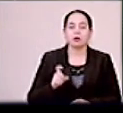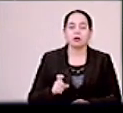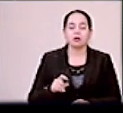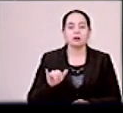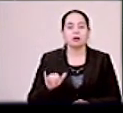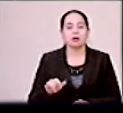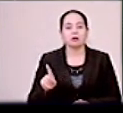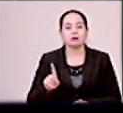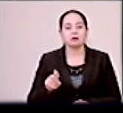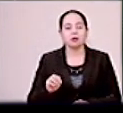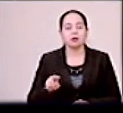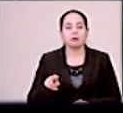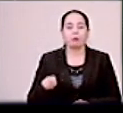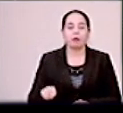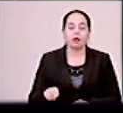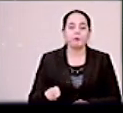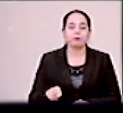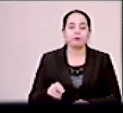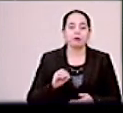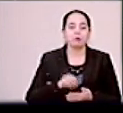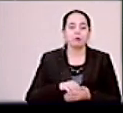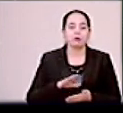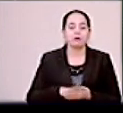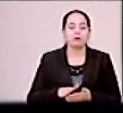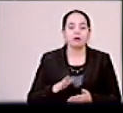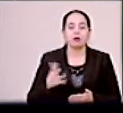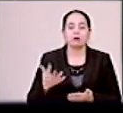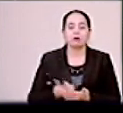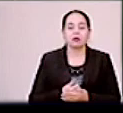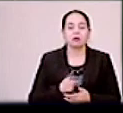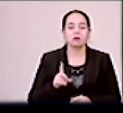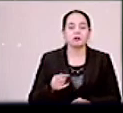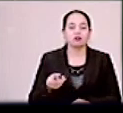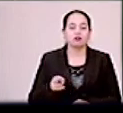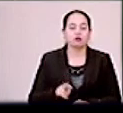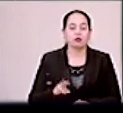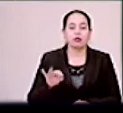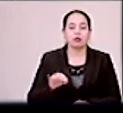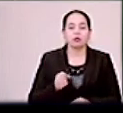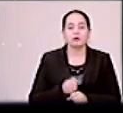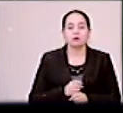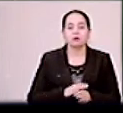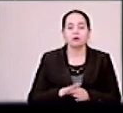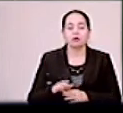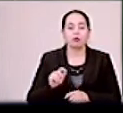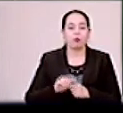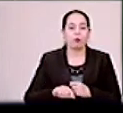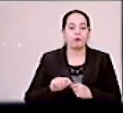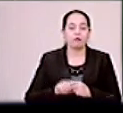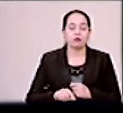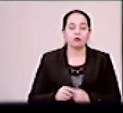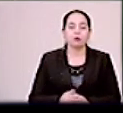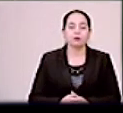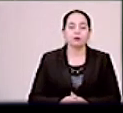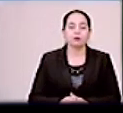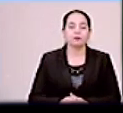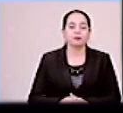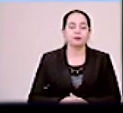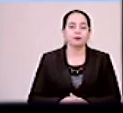y или z или p подставлять найденные значения и сделать проверку.